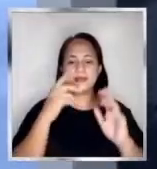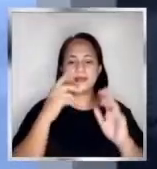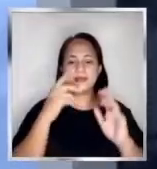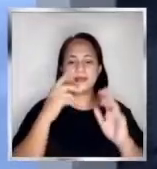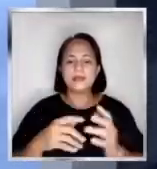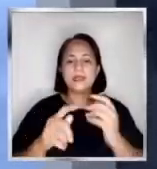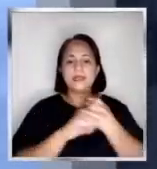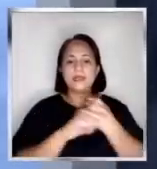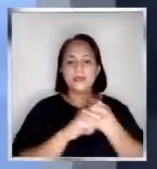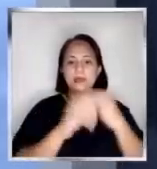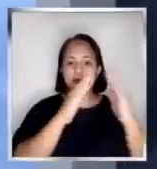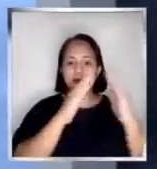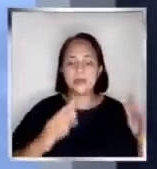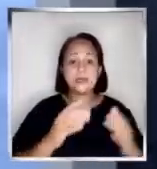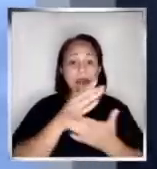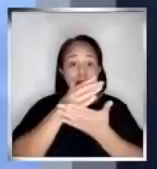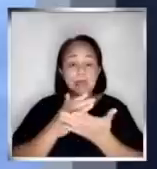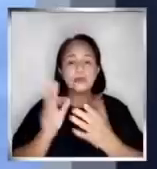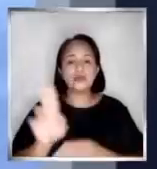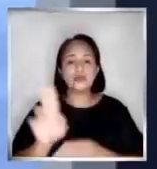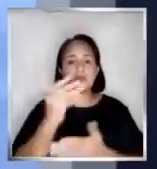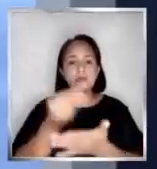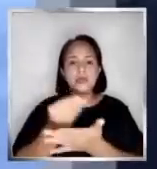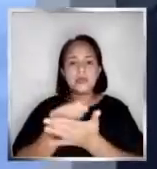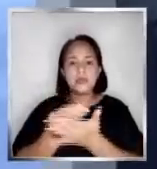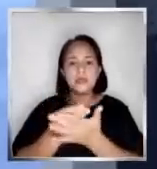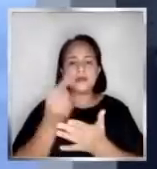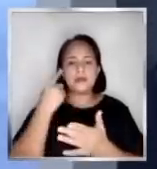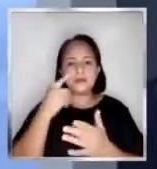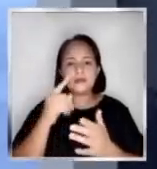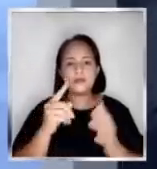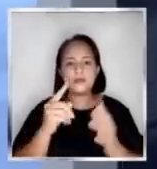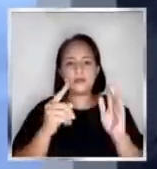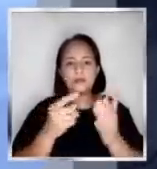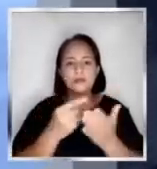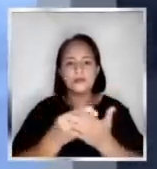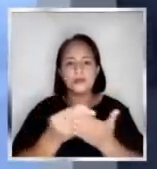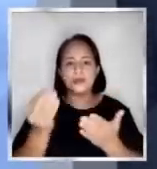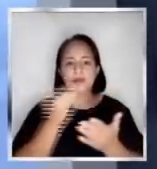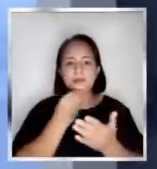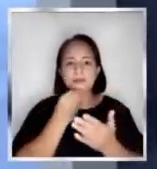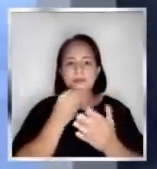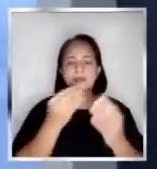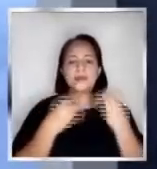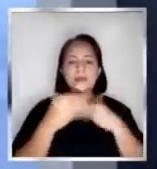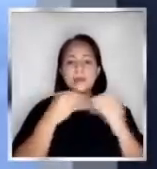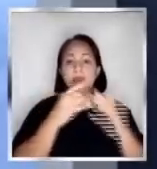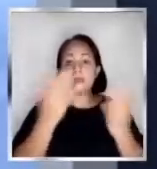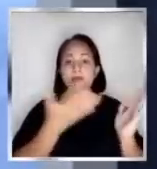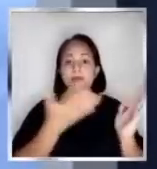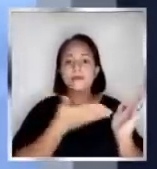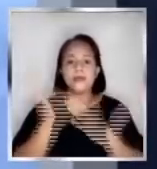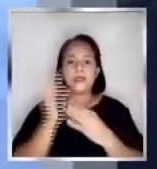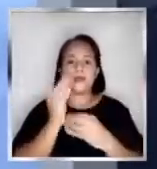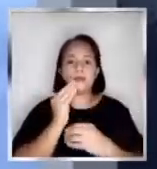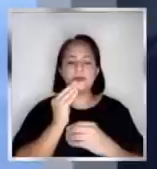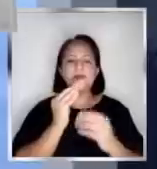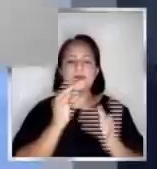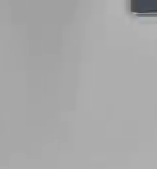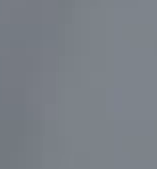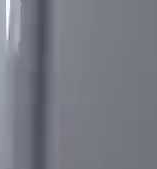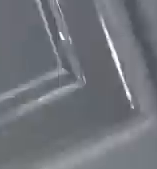gagamitin daw ang pera pantawid gutom, habang iba, iuwi na lang daw ito sa kanilang pamilya sa probinsya. Nakatutok si Von Aquino.